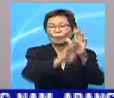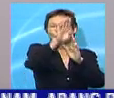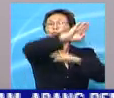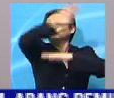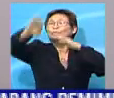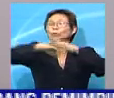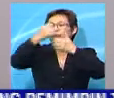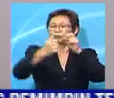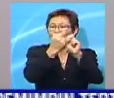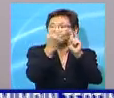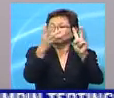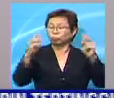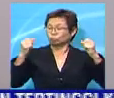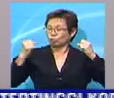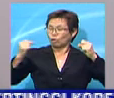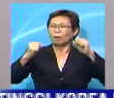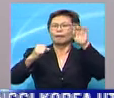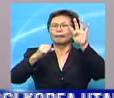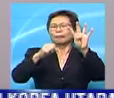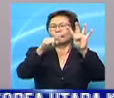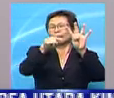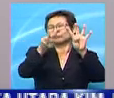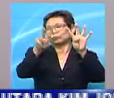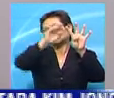keseluruhan tahun yang mapan pada